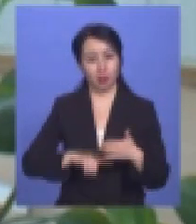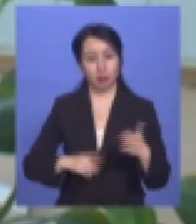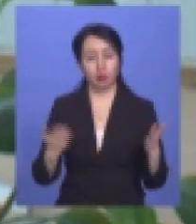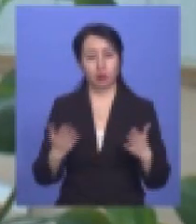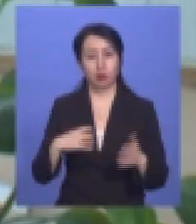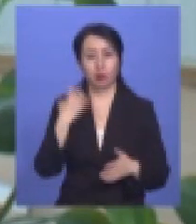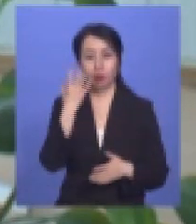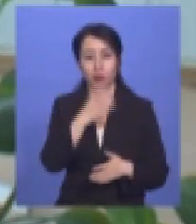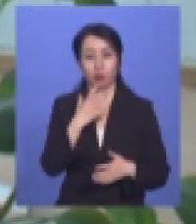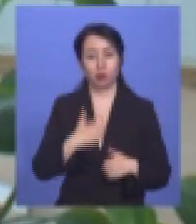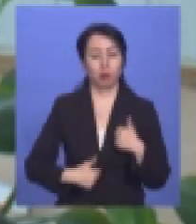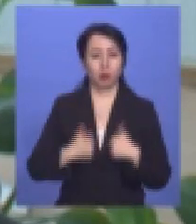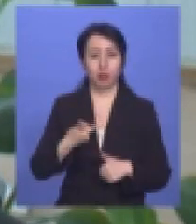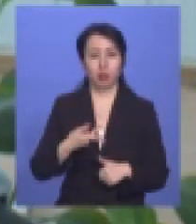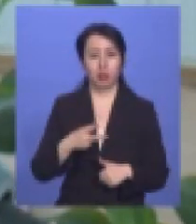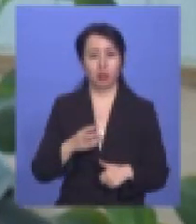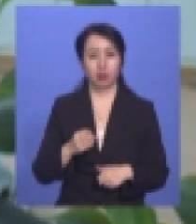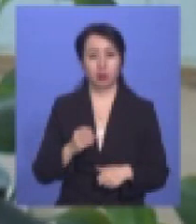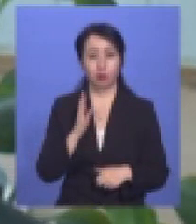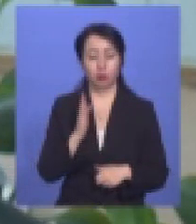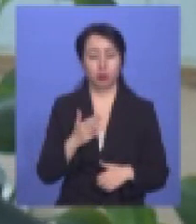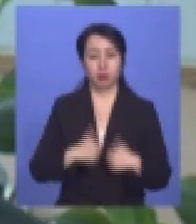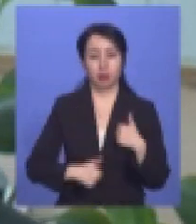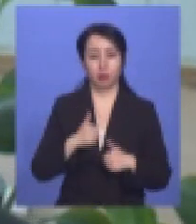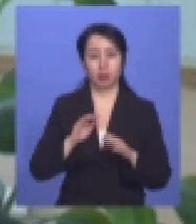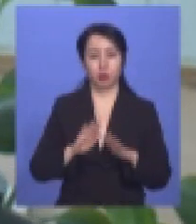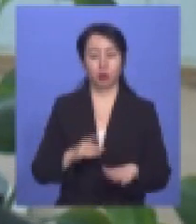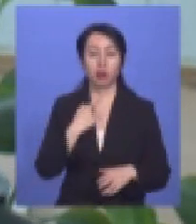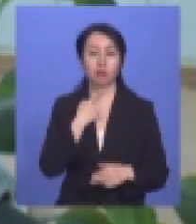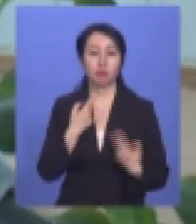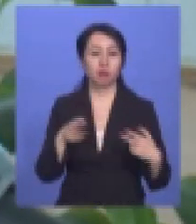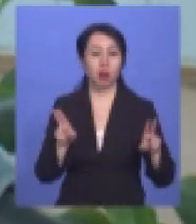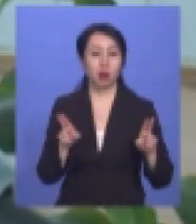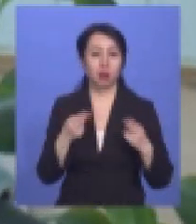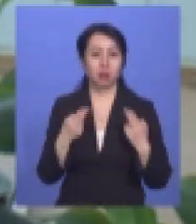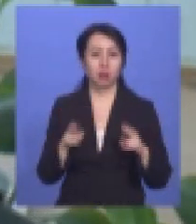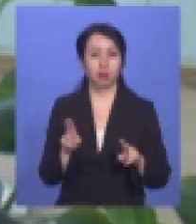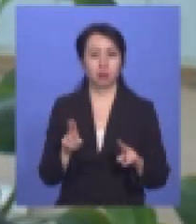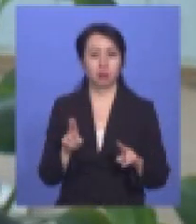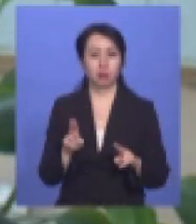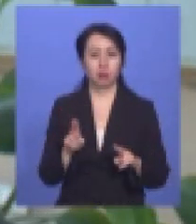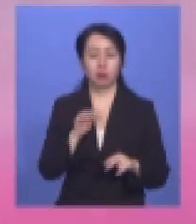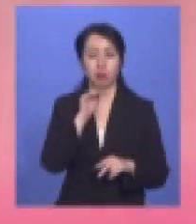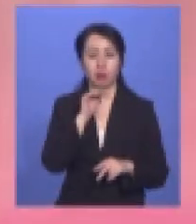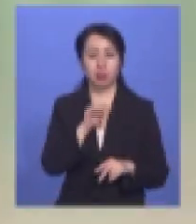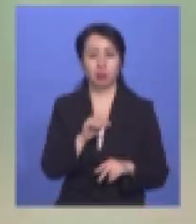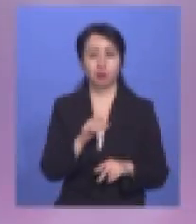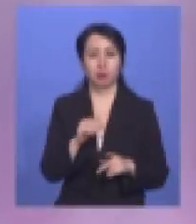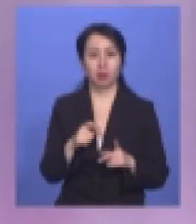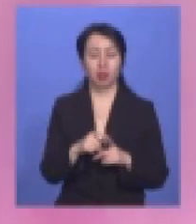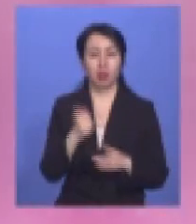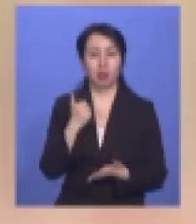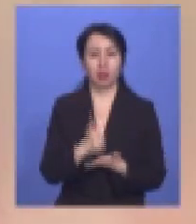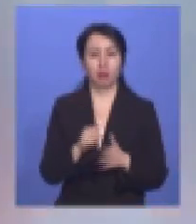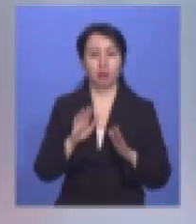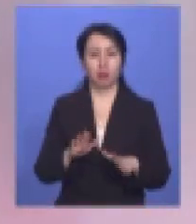более серьезный, например, конкурс, где будут соревноваться только вокалисты, да, уже прям профессионалы. К слову, призовые места